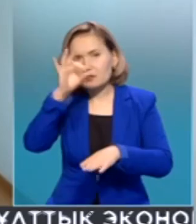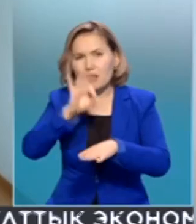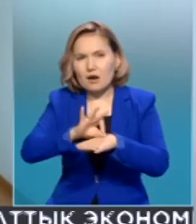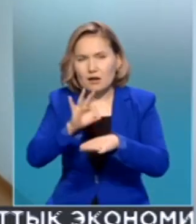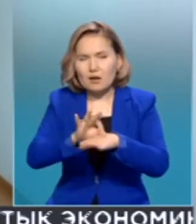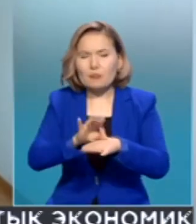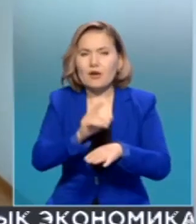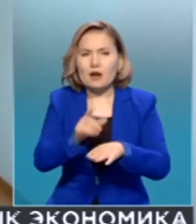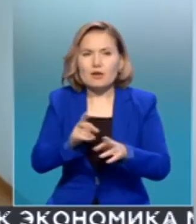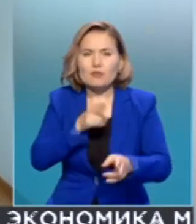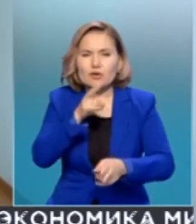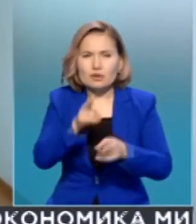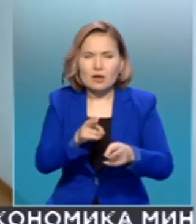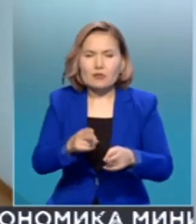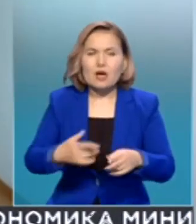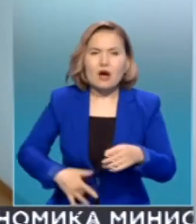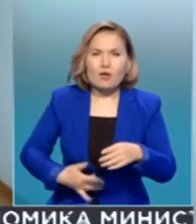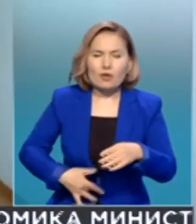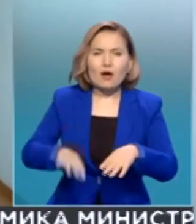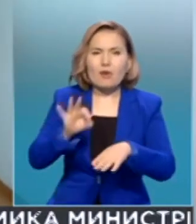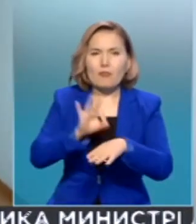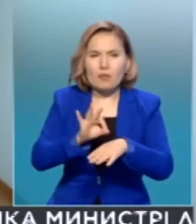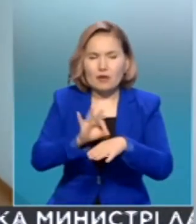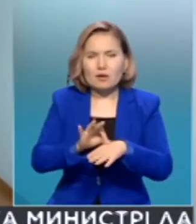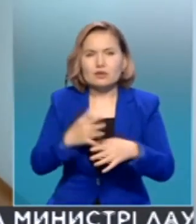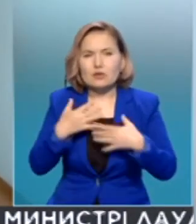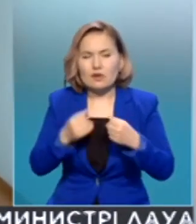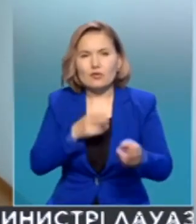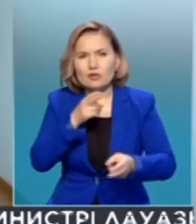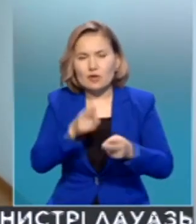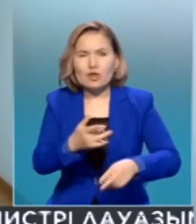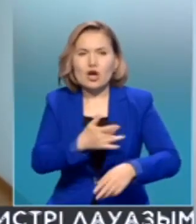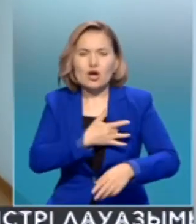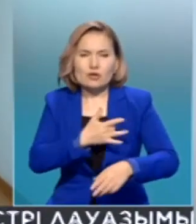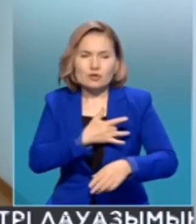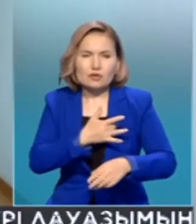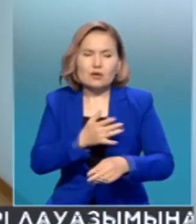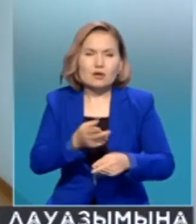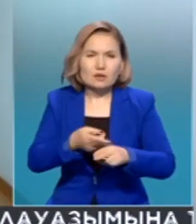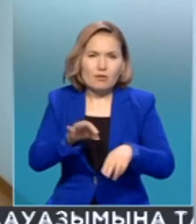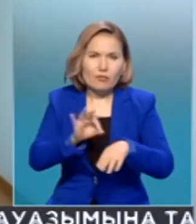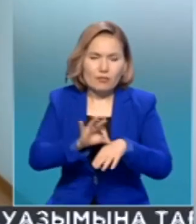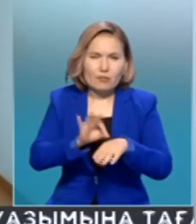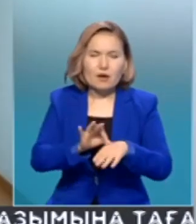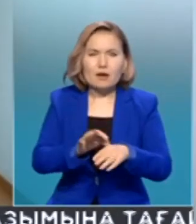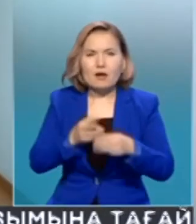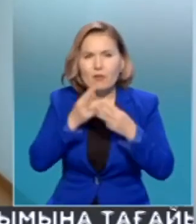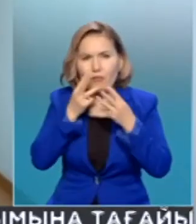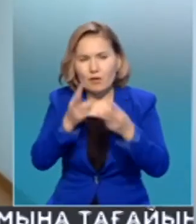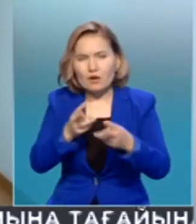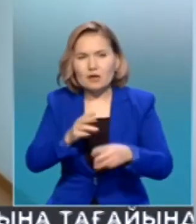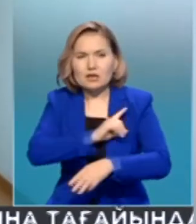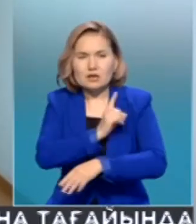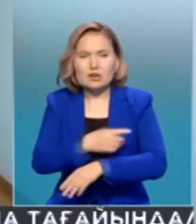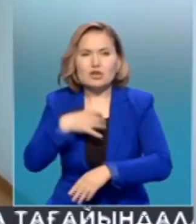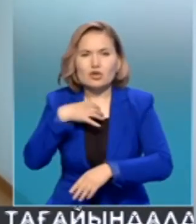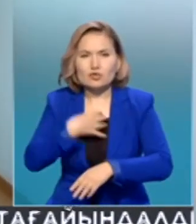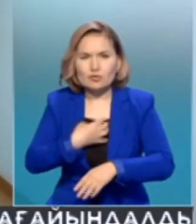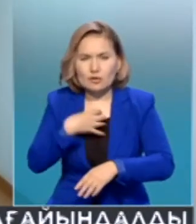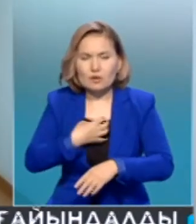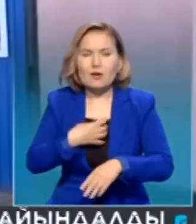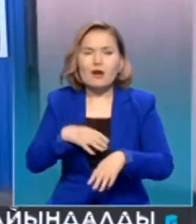тұрғандығы, сосын асқазанның тұсы ауырғаны, жүрек айну болды, сосын жаңағы қатты жөтел